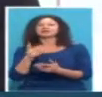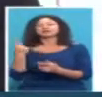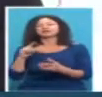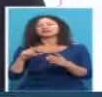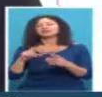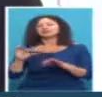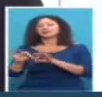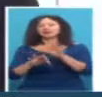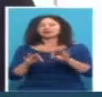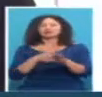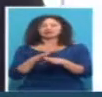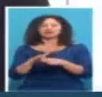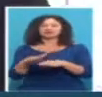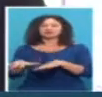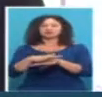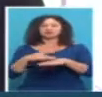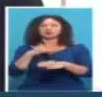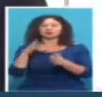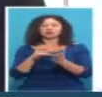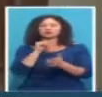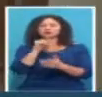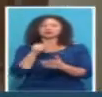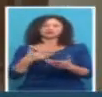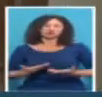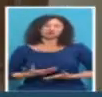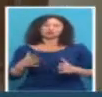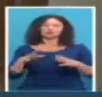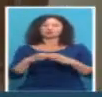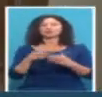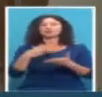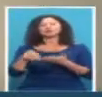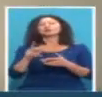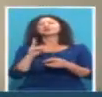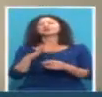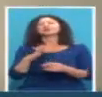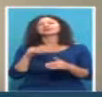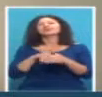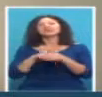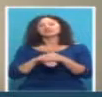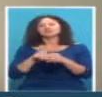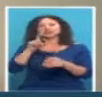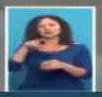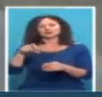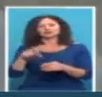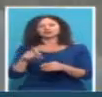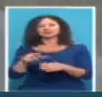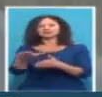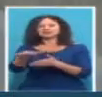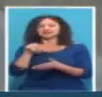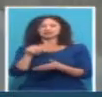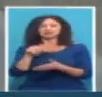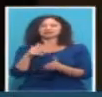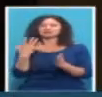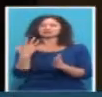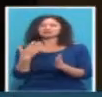который был реализован на территории города Кустанай, это вот этот жилой комплекс. Для приобретения квартиры своим вкладчикам «Жилстрой Сбербанк» предоставляет займы по ставке